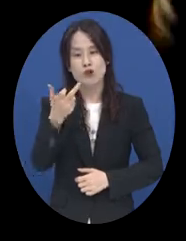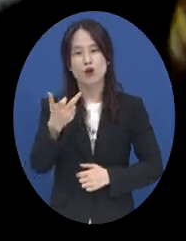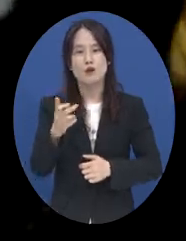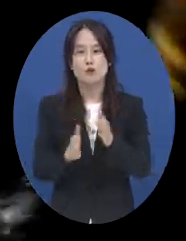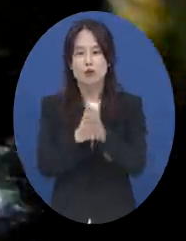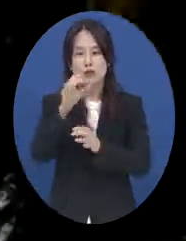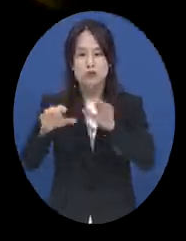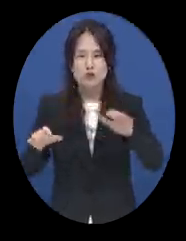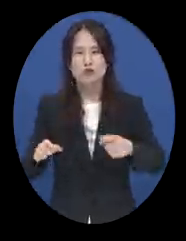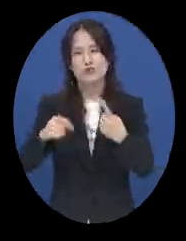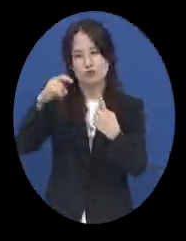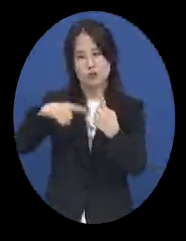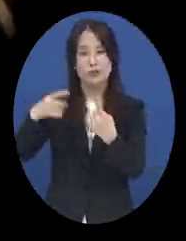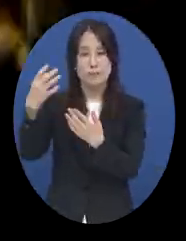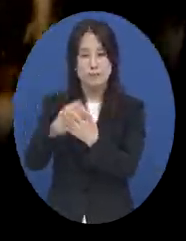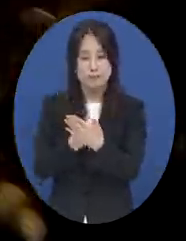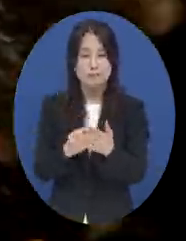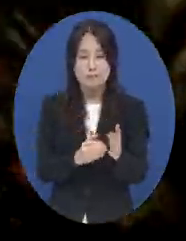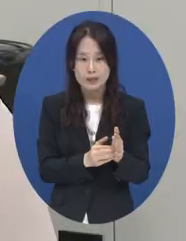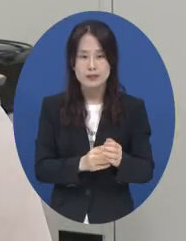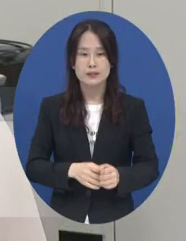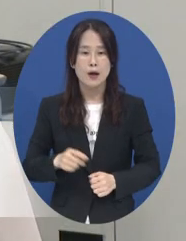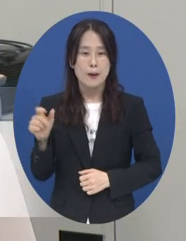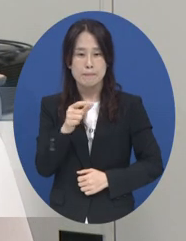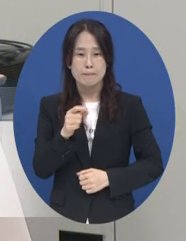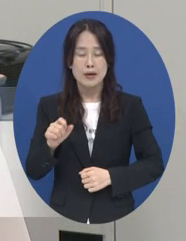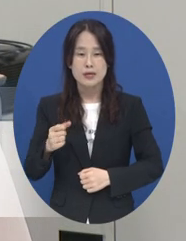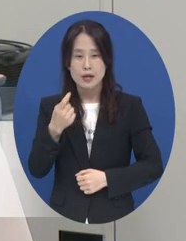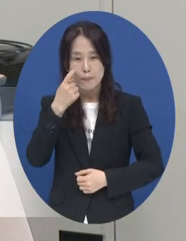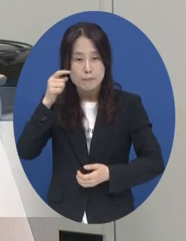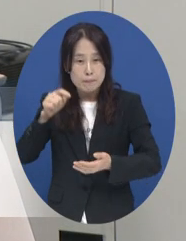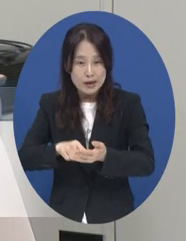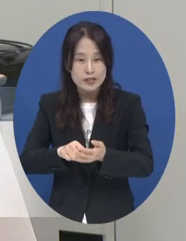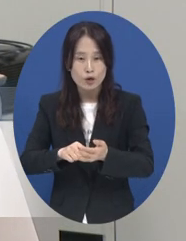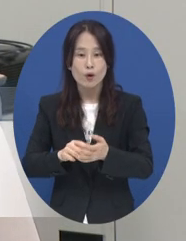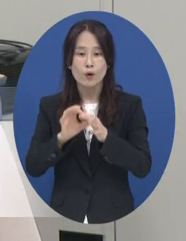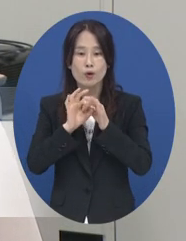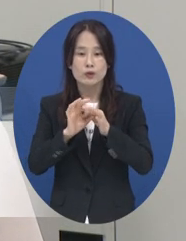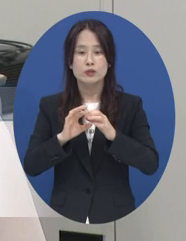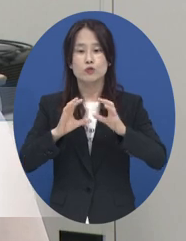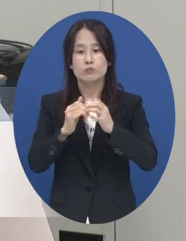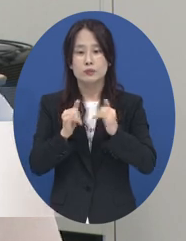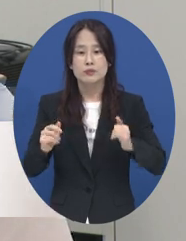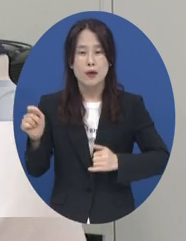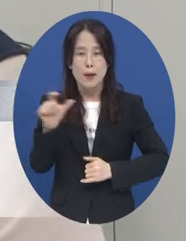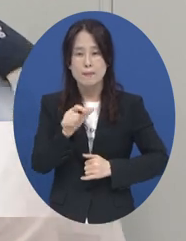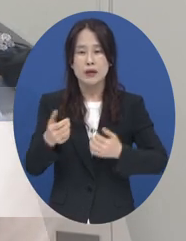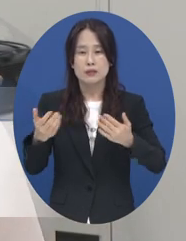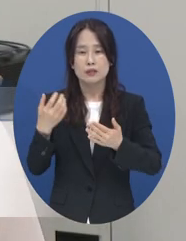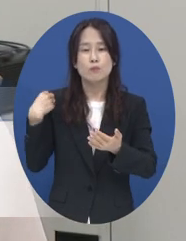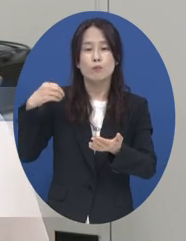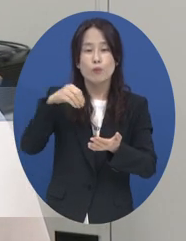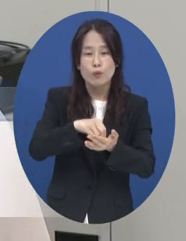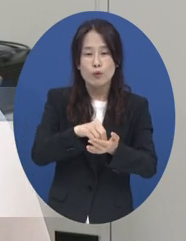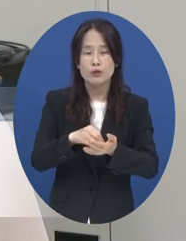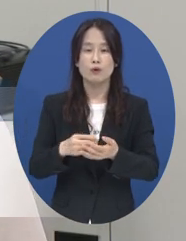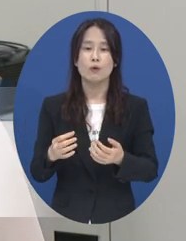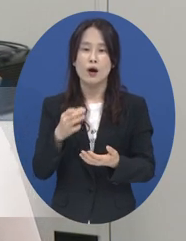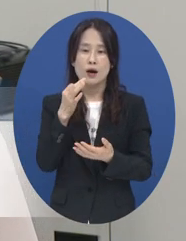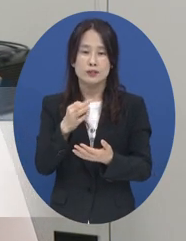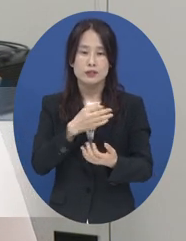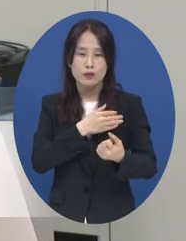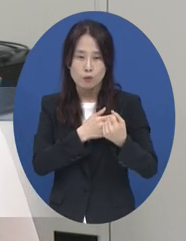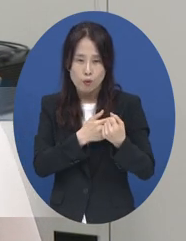전국 17개 시도 중 1위를 차지했습니다. 신속한 원인 규명을 통해서 국민들의 그 빠른 생업